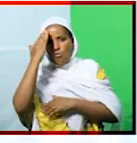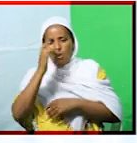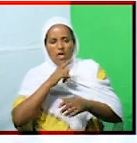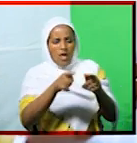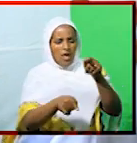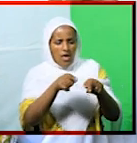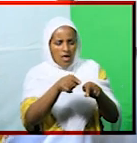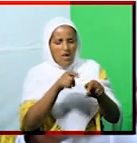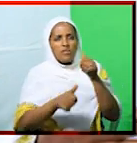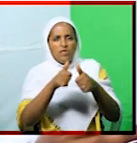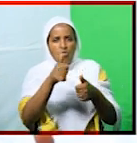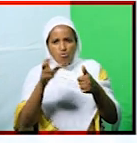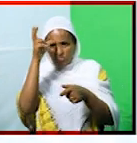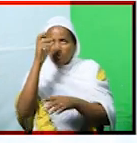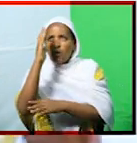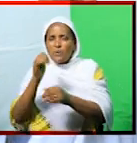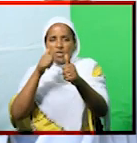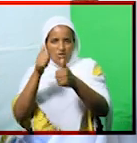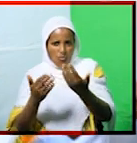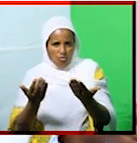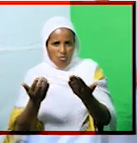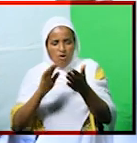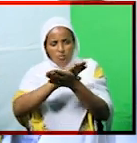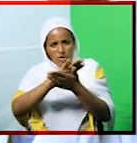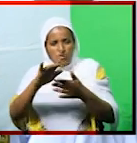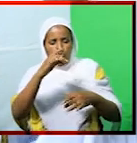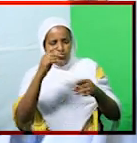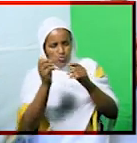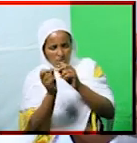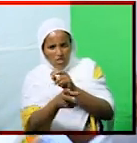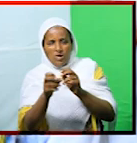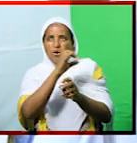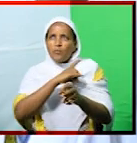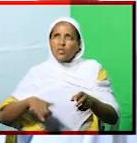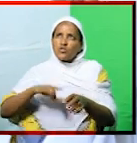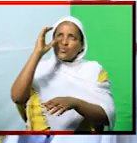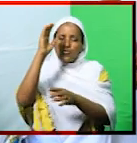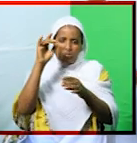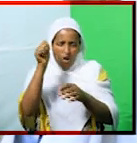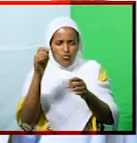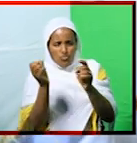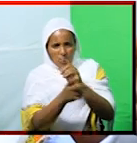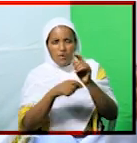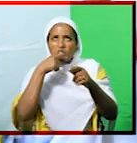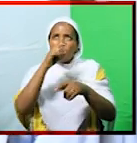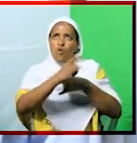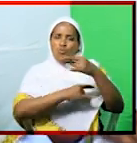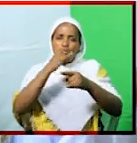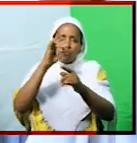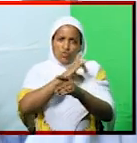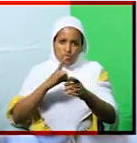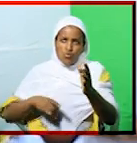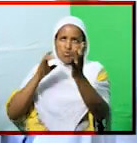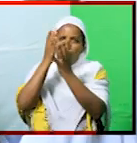የኔ? እኔ በማን በኩል ነኝ? በንጹህ ዘር፣ በክርስቶስ ዘር፣ ራሱ ዘር በተባለው በክርስቶስ በኩል፣